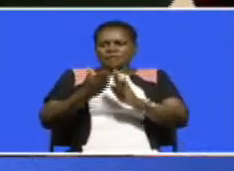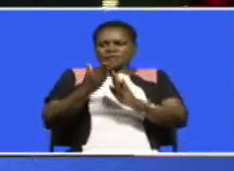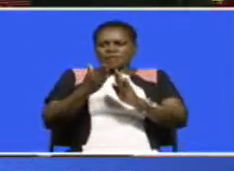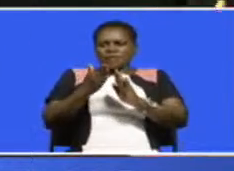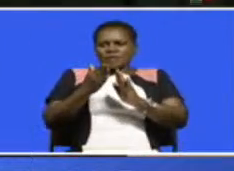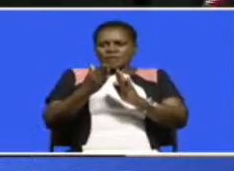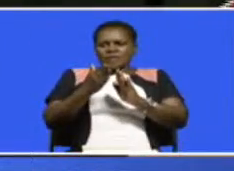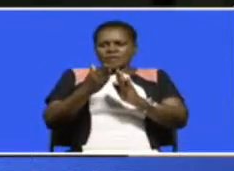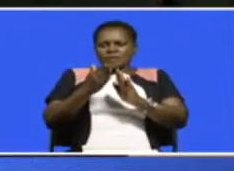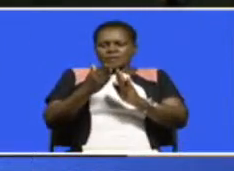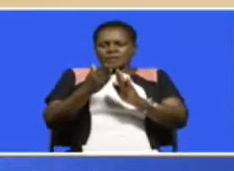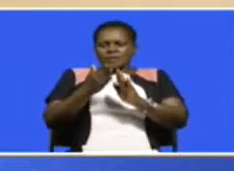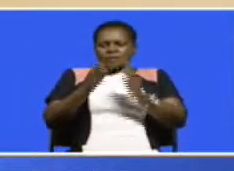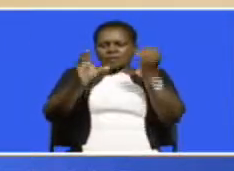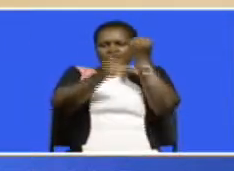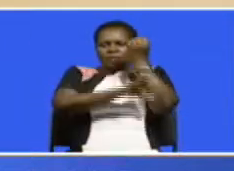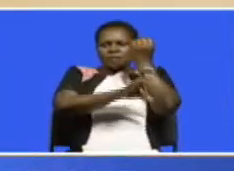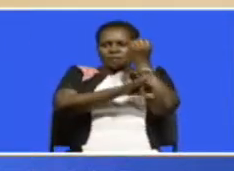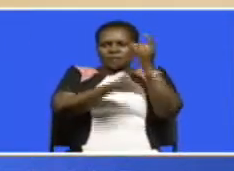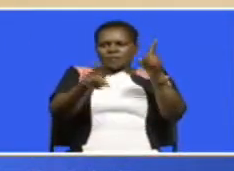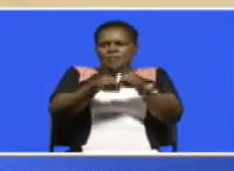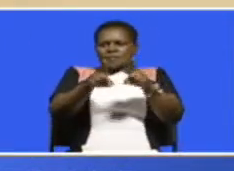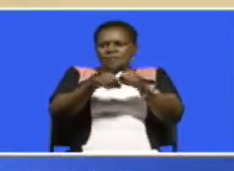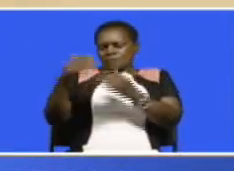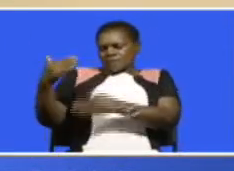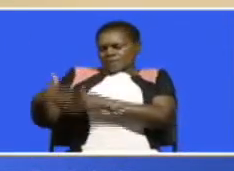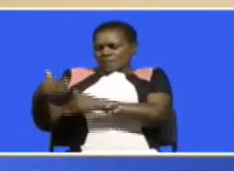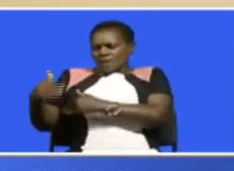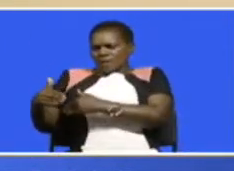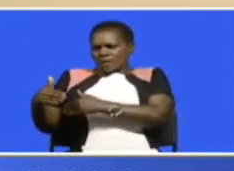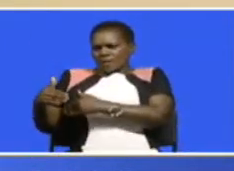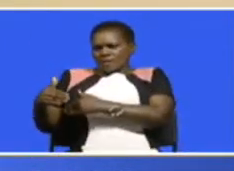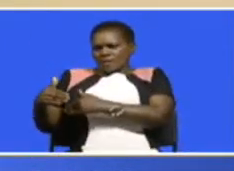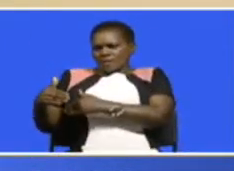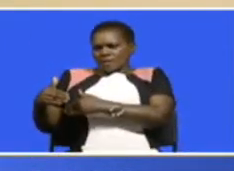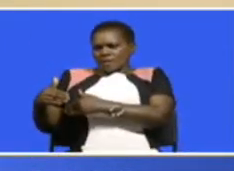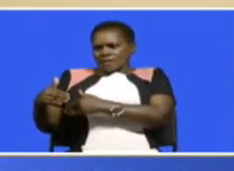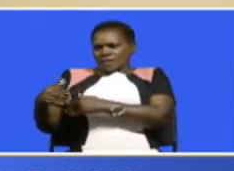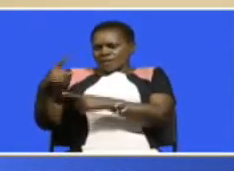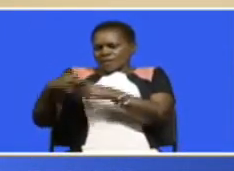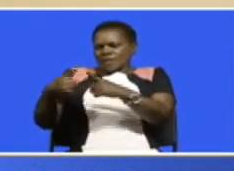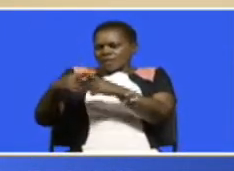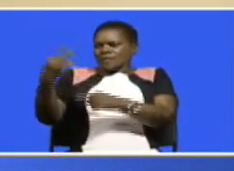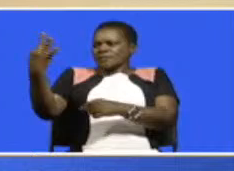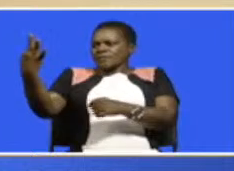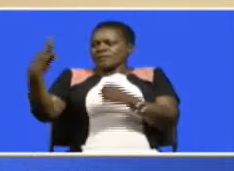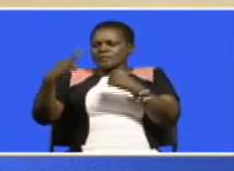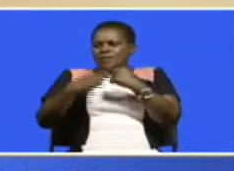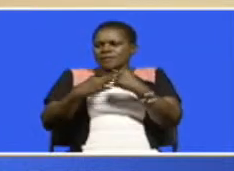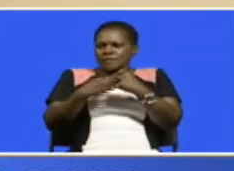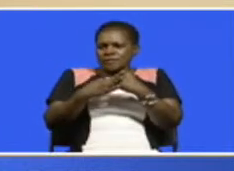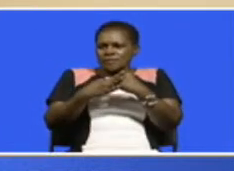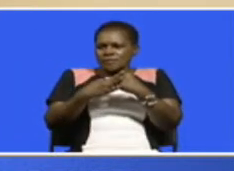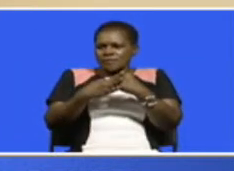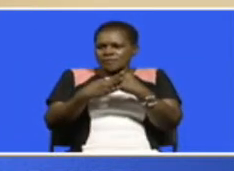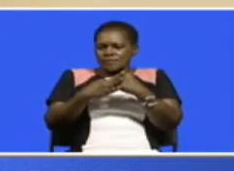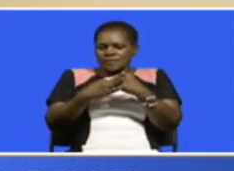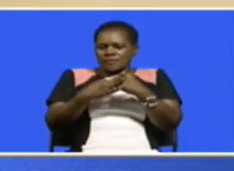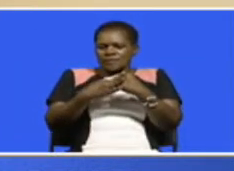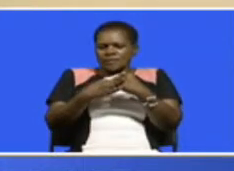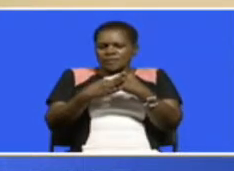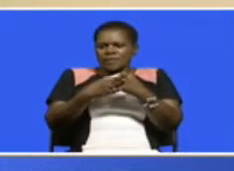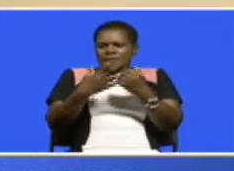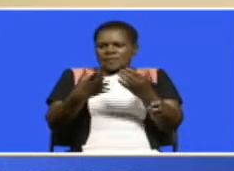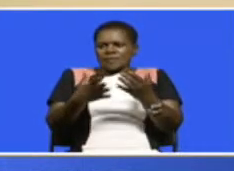Victoria Basin countries and those neighboring them for a period of 38 years based on the